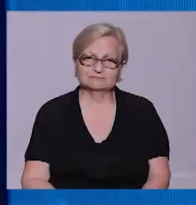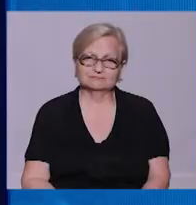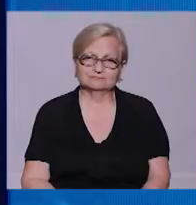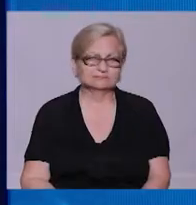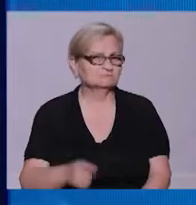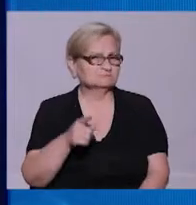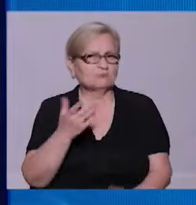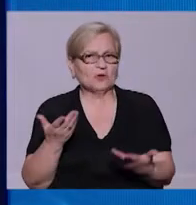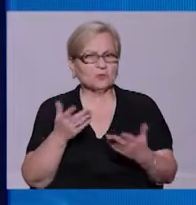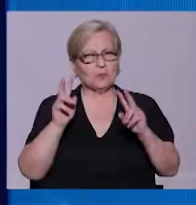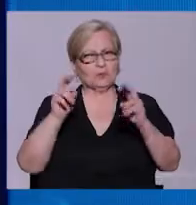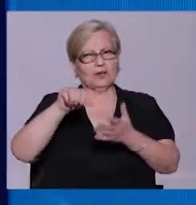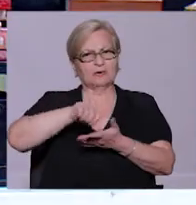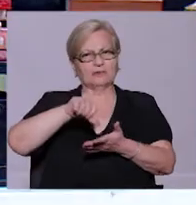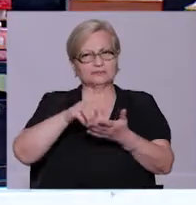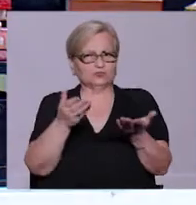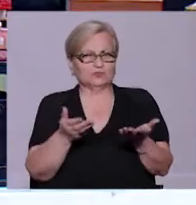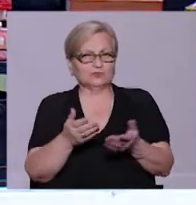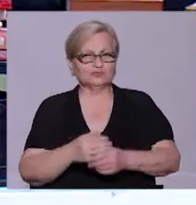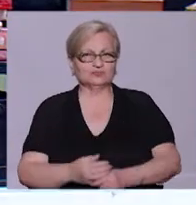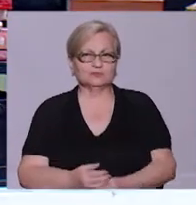რომელ პერსონაჟს გაგონებთ?